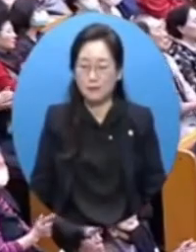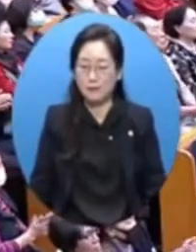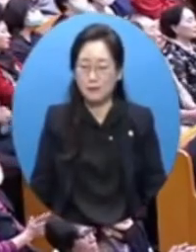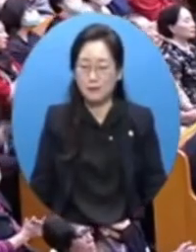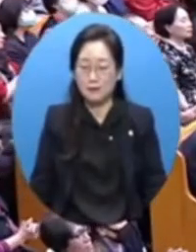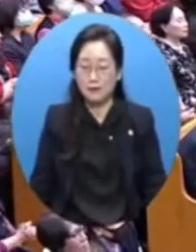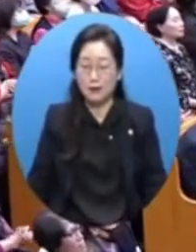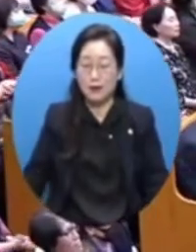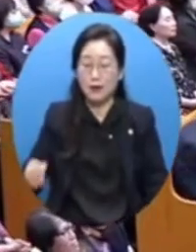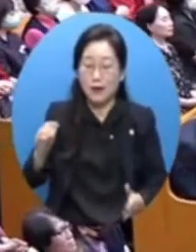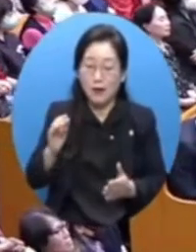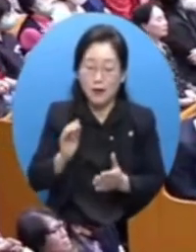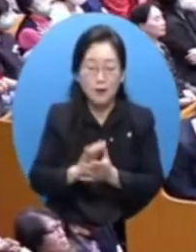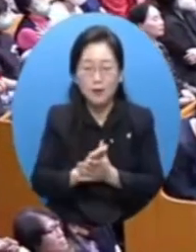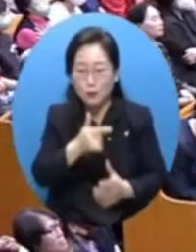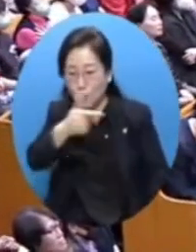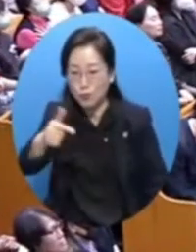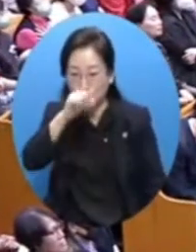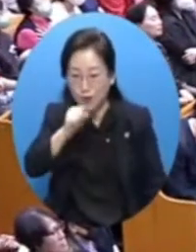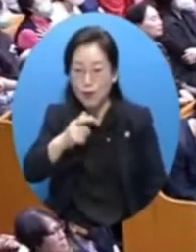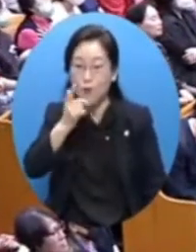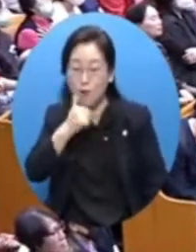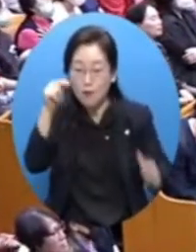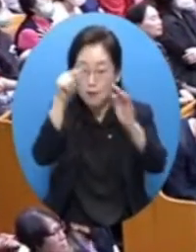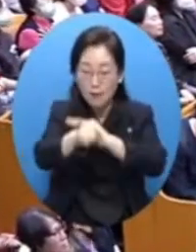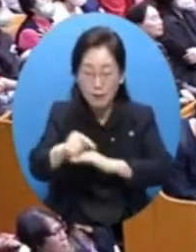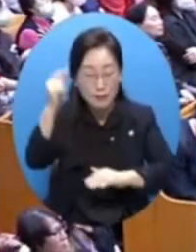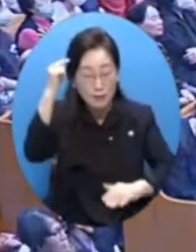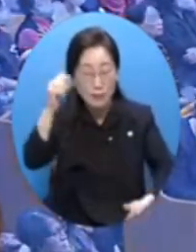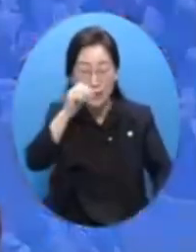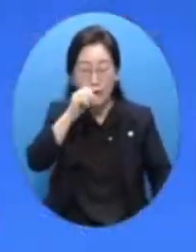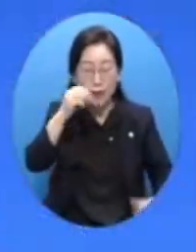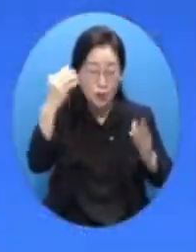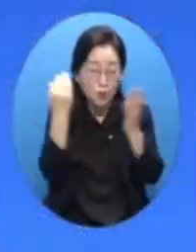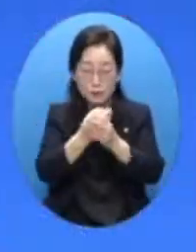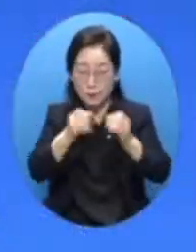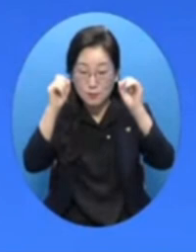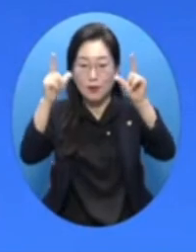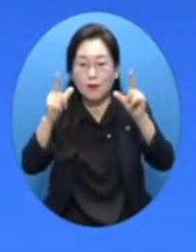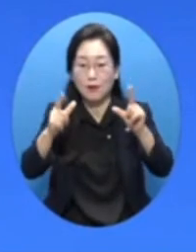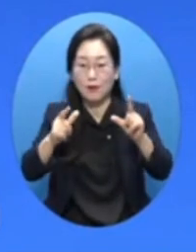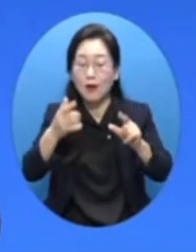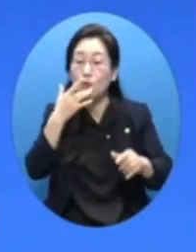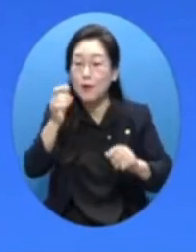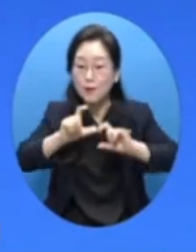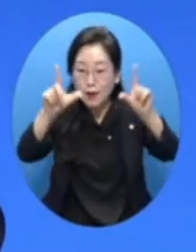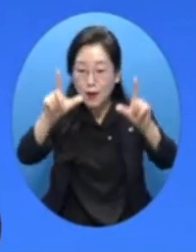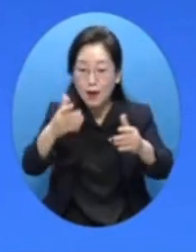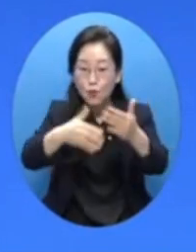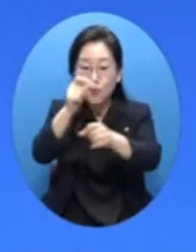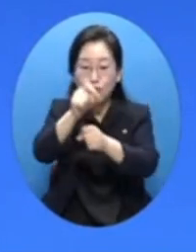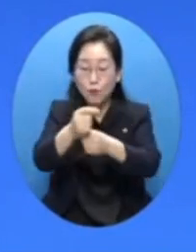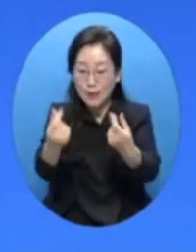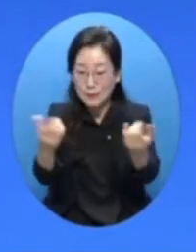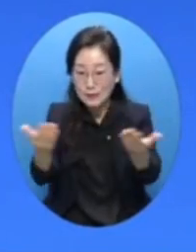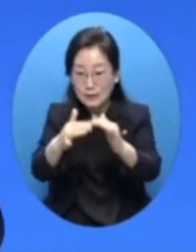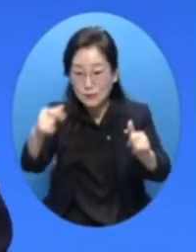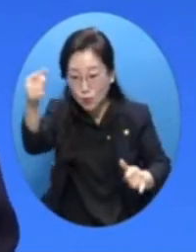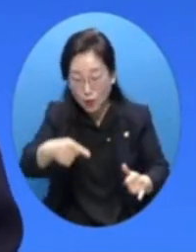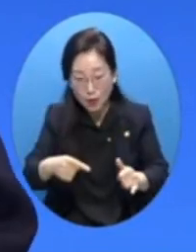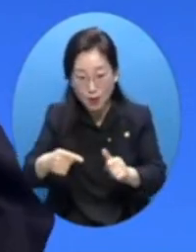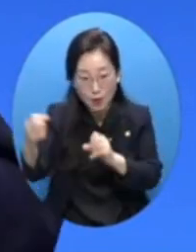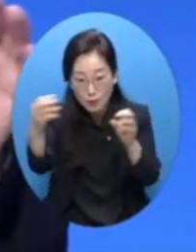아, 그래가지고 월요일 날에는 의식을 회복하고 화요일 날은 동료 직원들이 와서 대화를 나누게 되고 말도